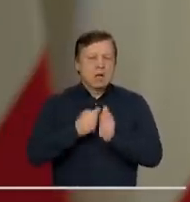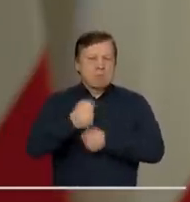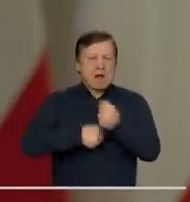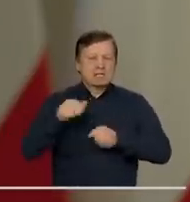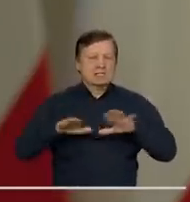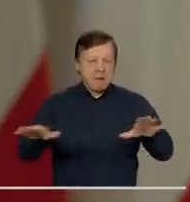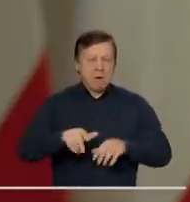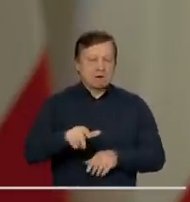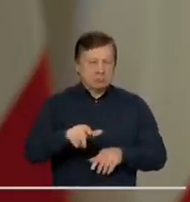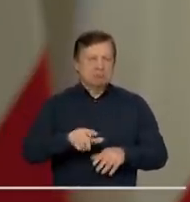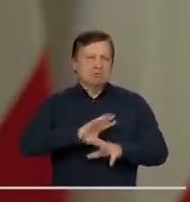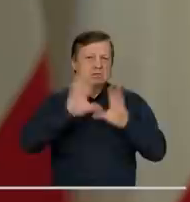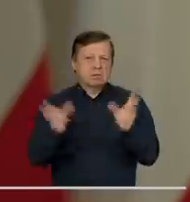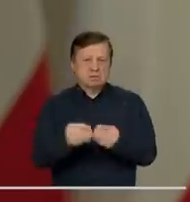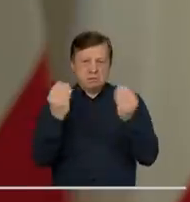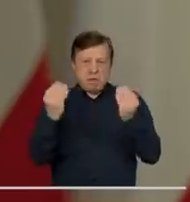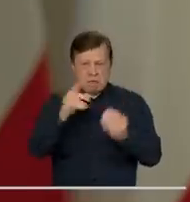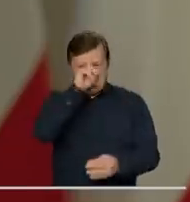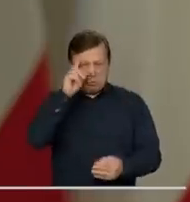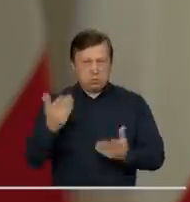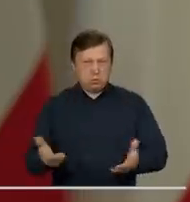samolotu. Wspaniali ludzie.